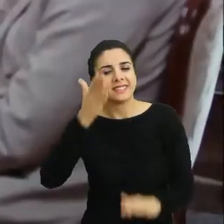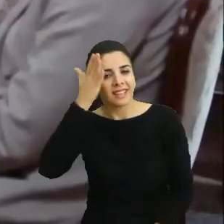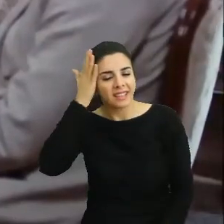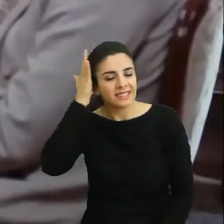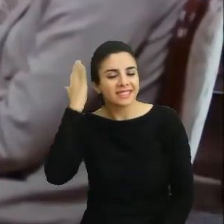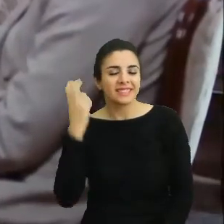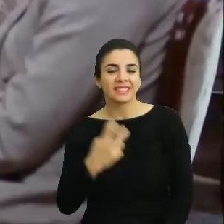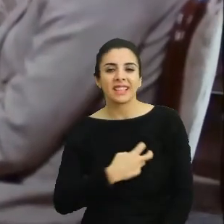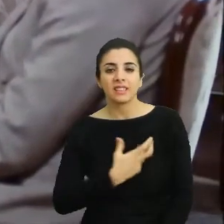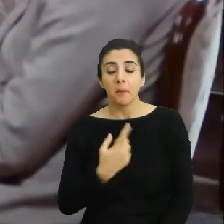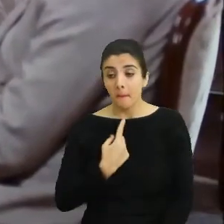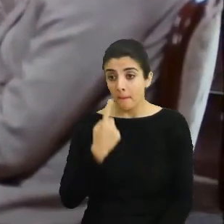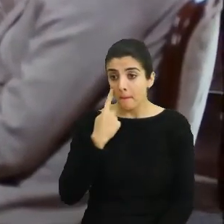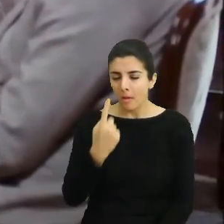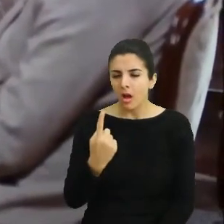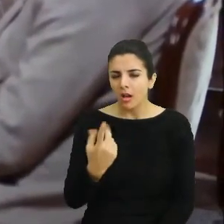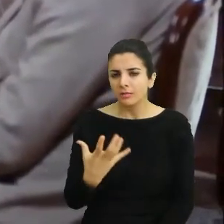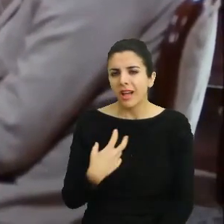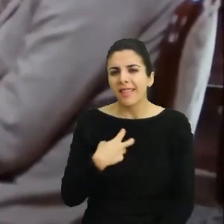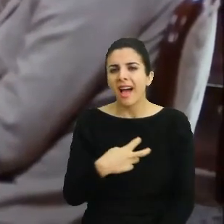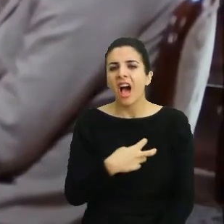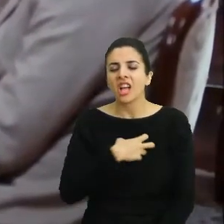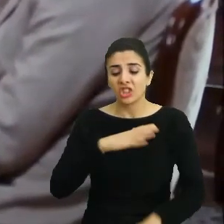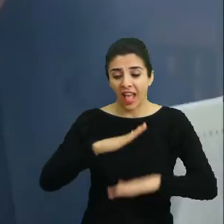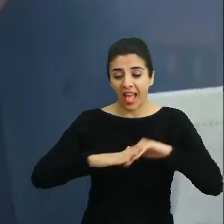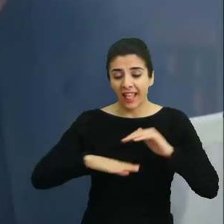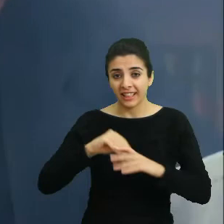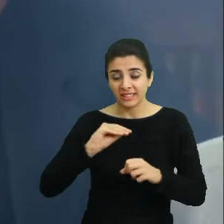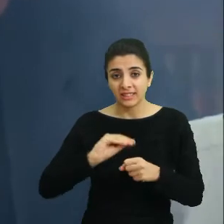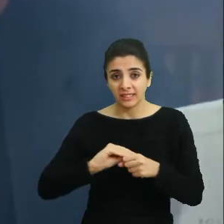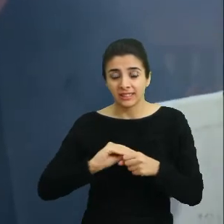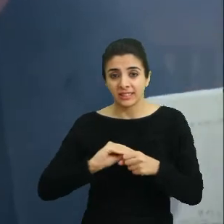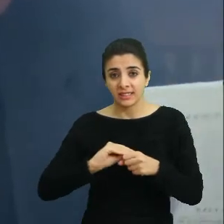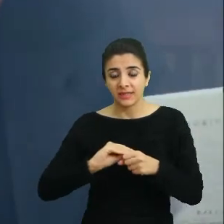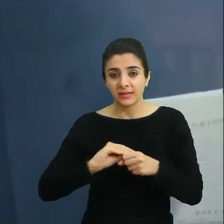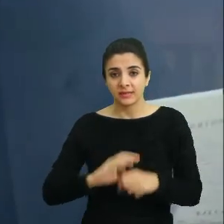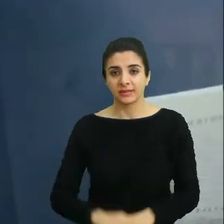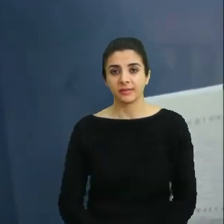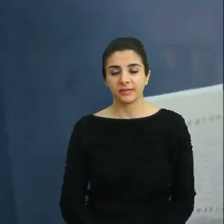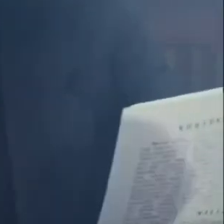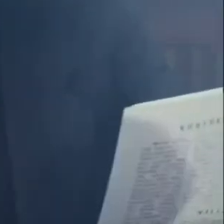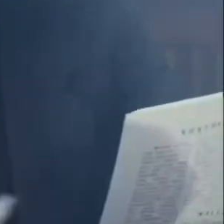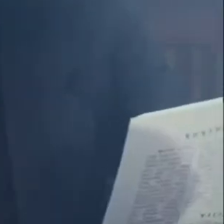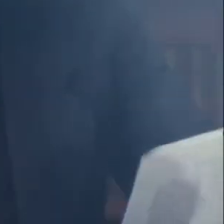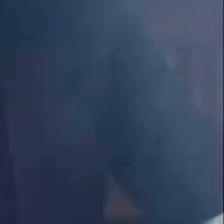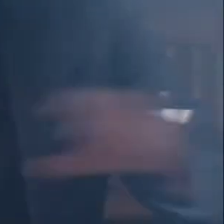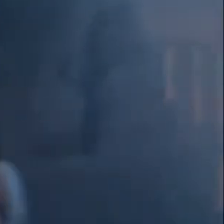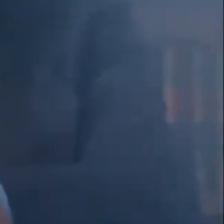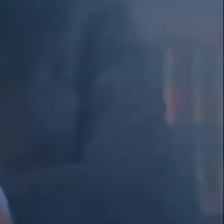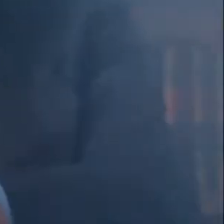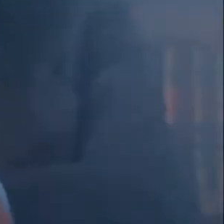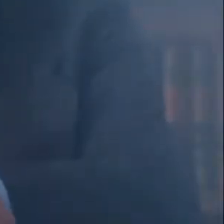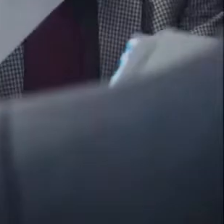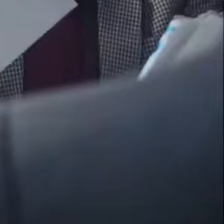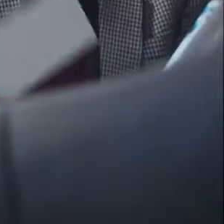yârim. Bakarım hoyrat ve aşık ellerime. Dergi. Nuri yazıları okurken bakışları bir anda boş